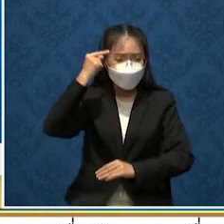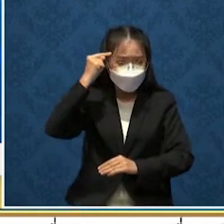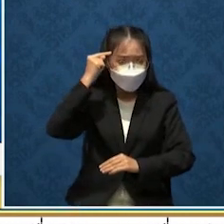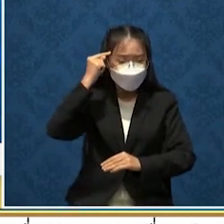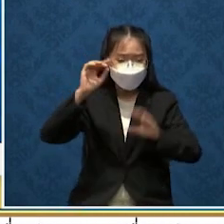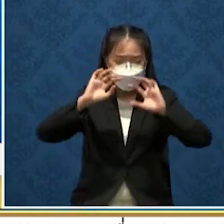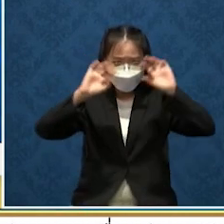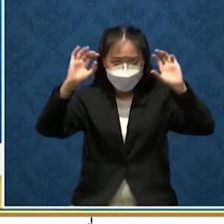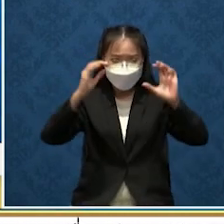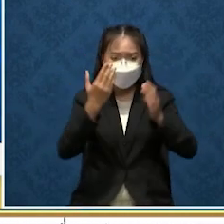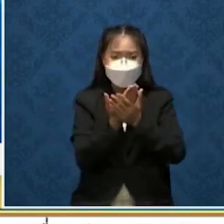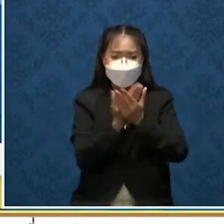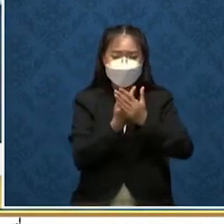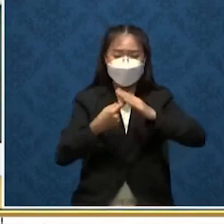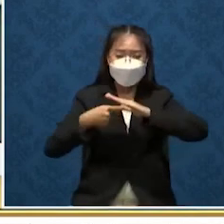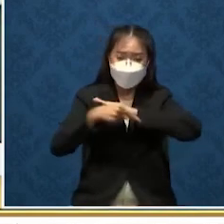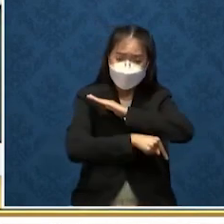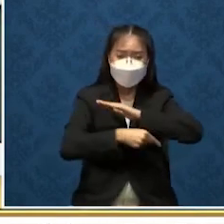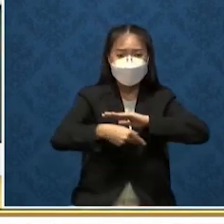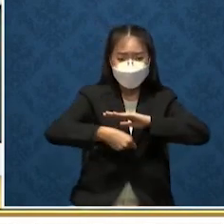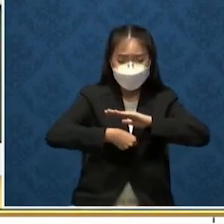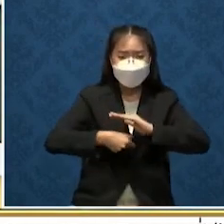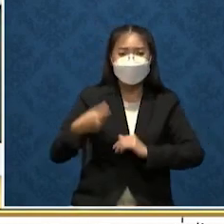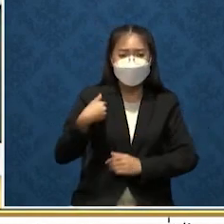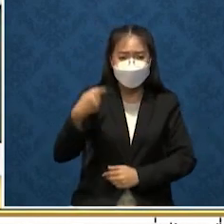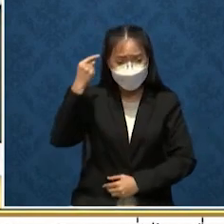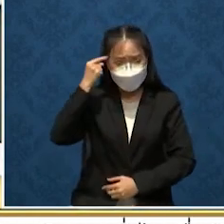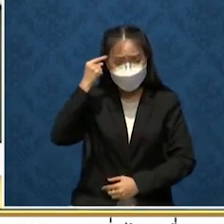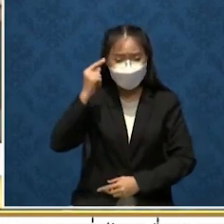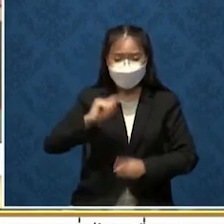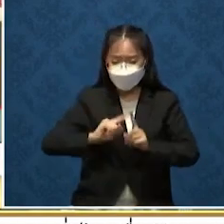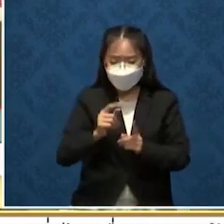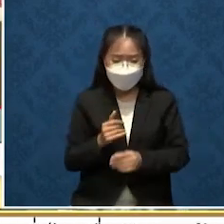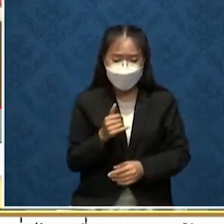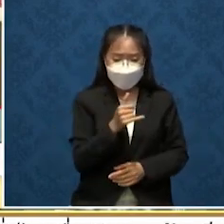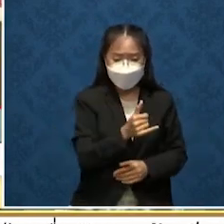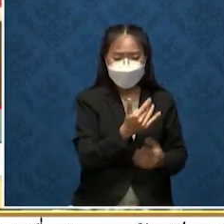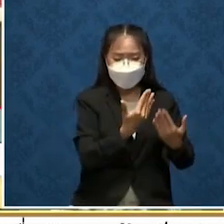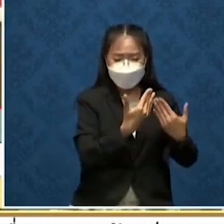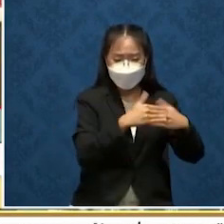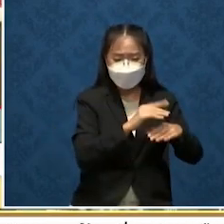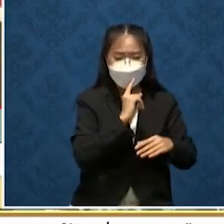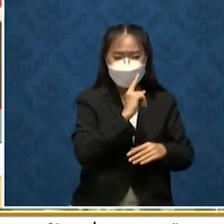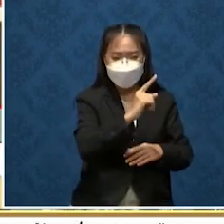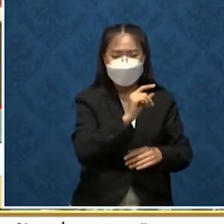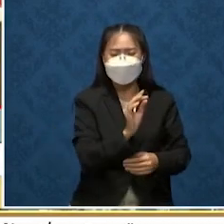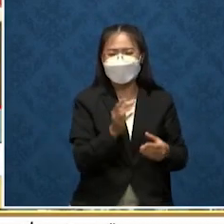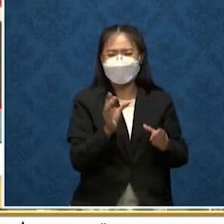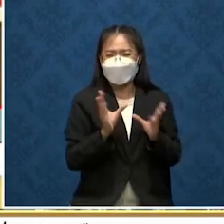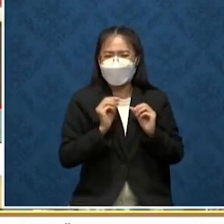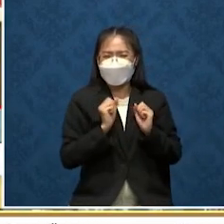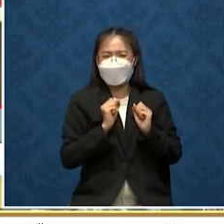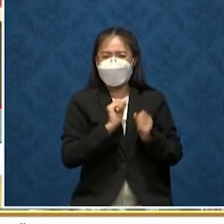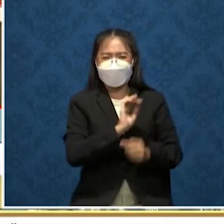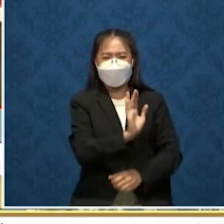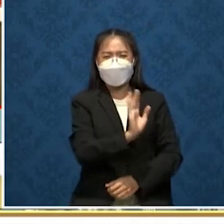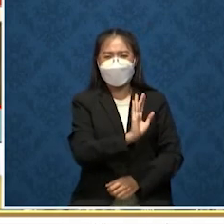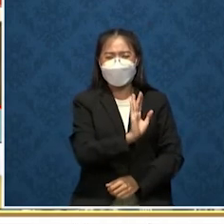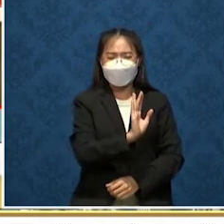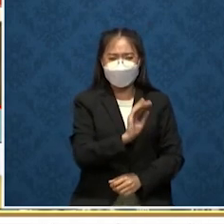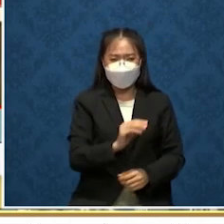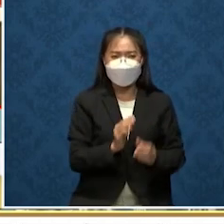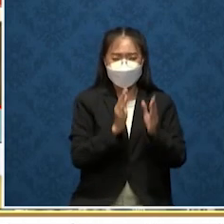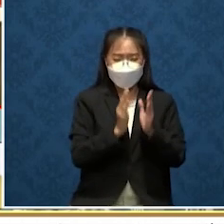เพียงแต่ว่าไม่กล้าเป็นพยานเพราะว่ากลัวจะติดคุกด้วยกันนะครับทั้งคนขายรหัส